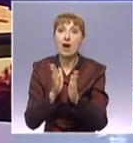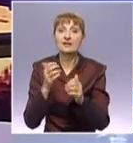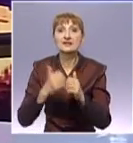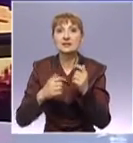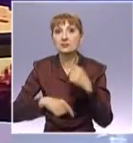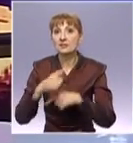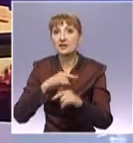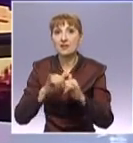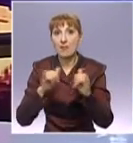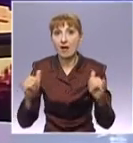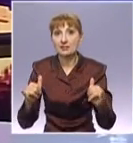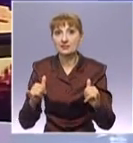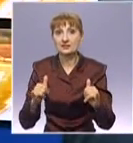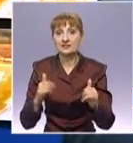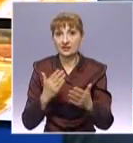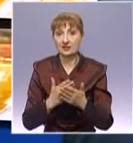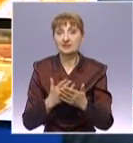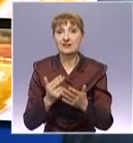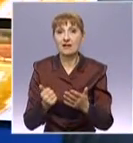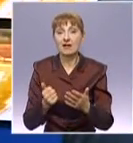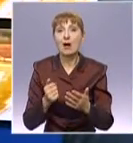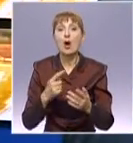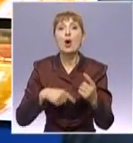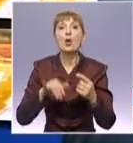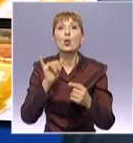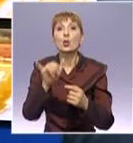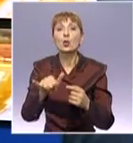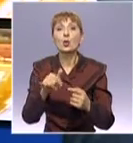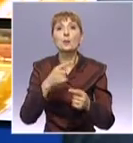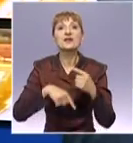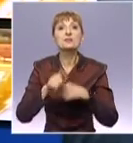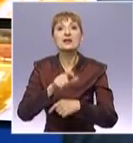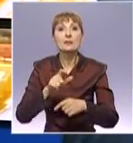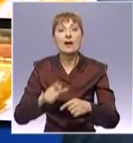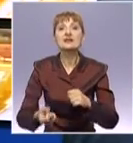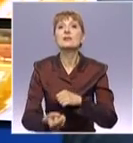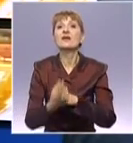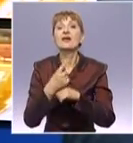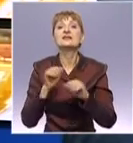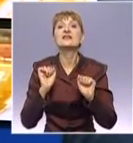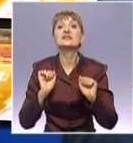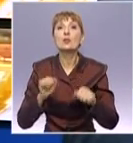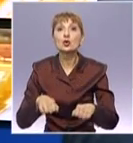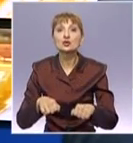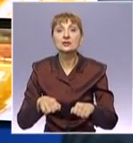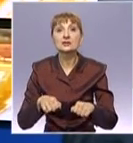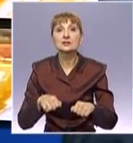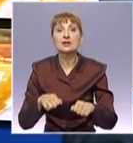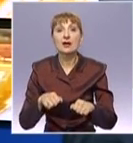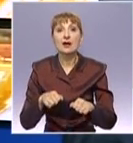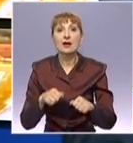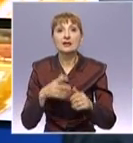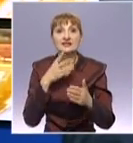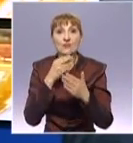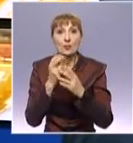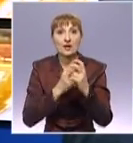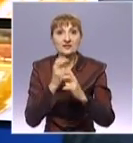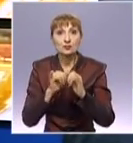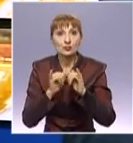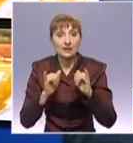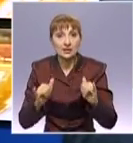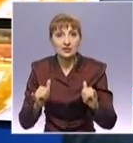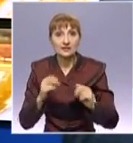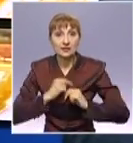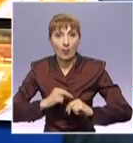малого-среднего предпринимательства. У предпринимателей появляется возможность сконцентрироваться именно на своей производственной